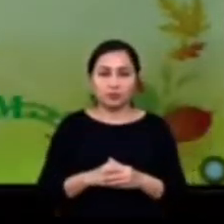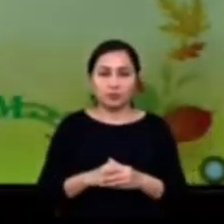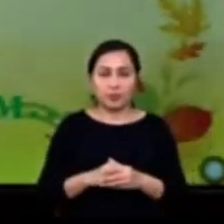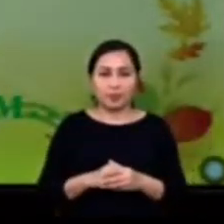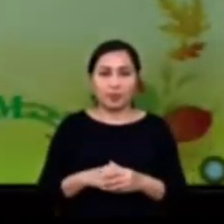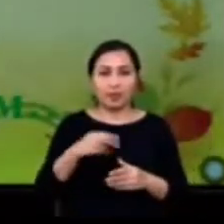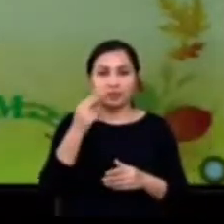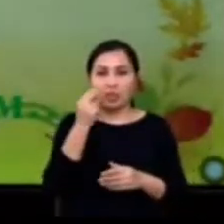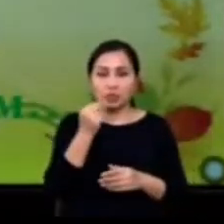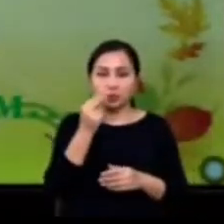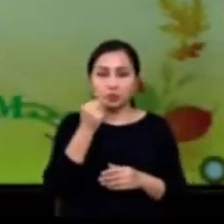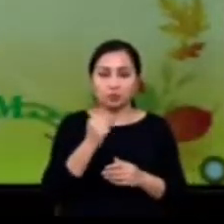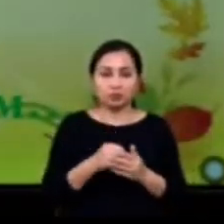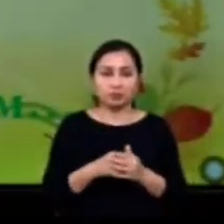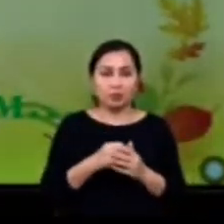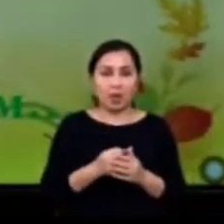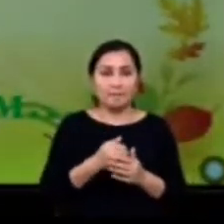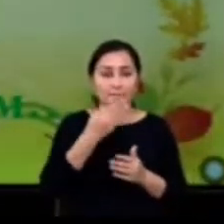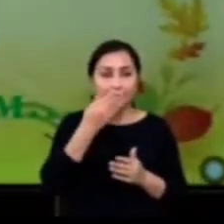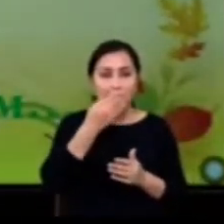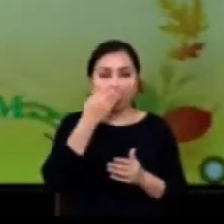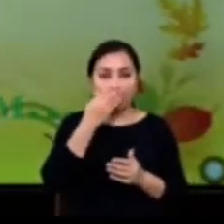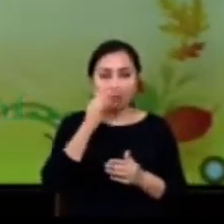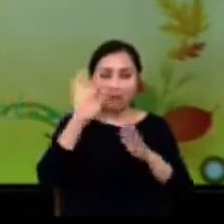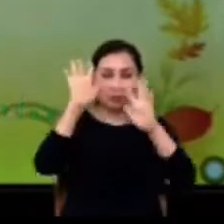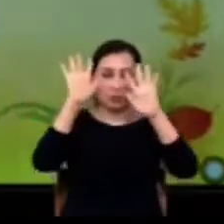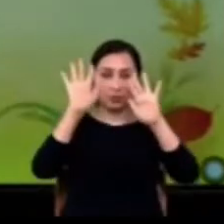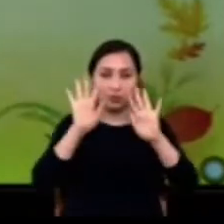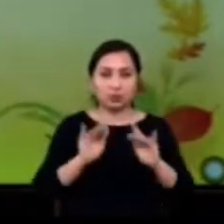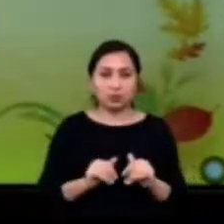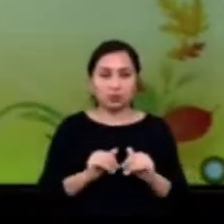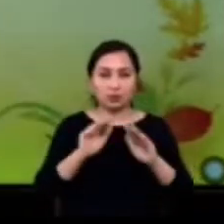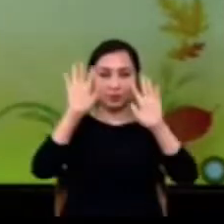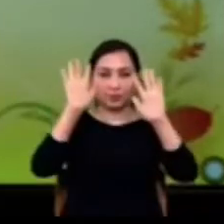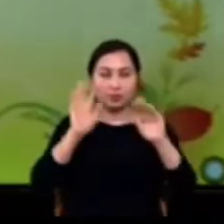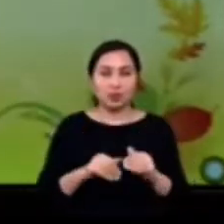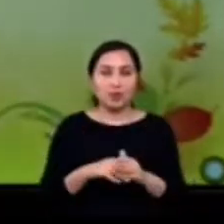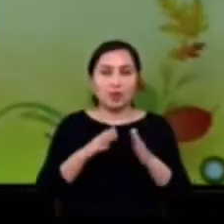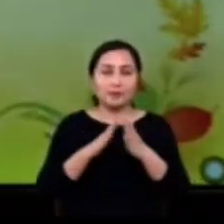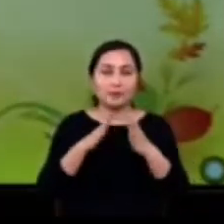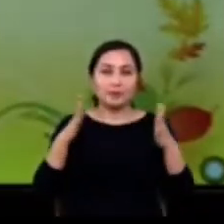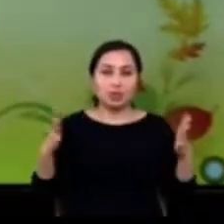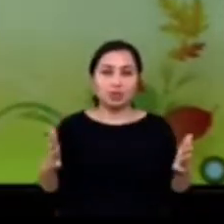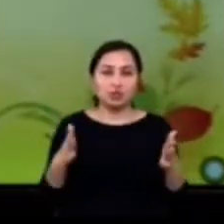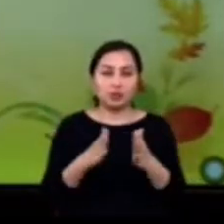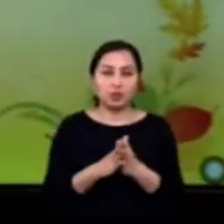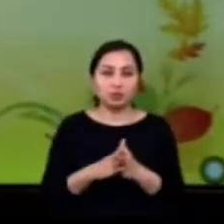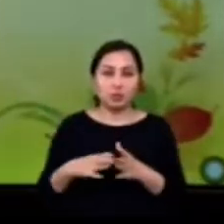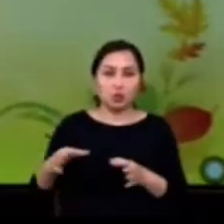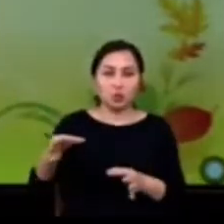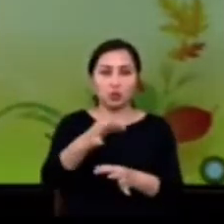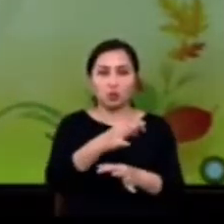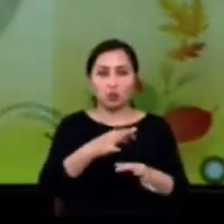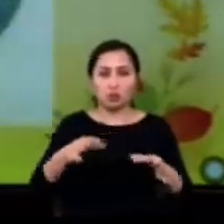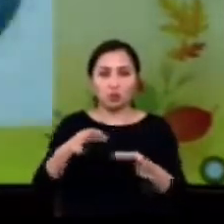с мелким моросящим дождиком, с большими лужами,